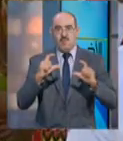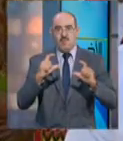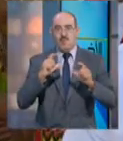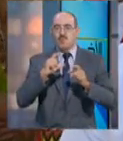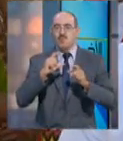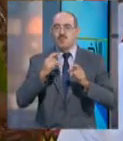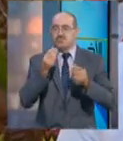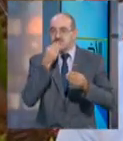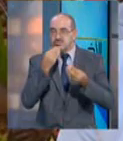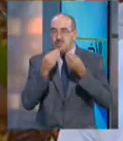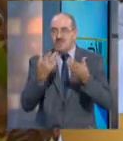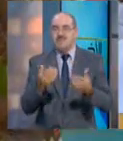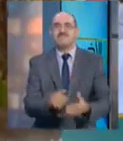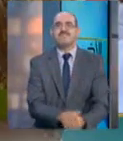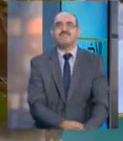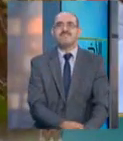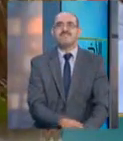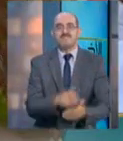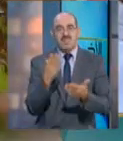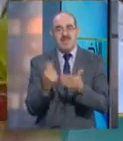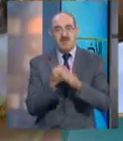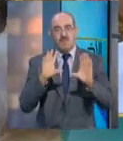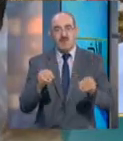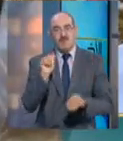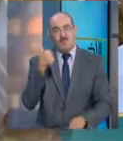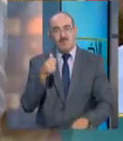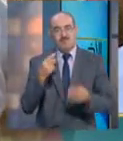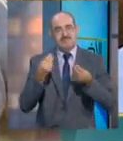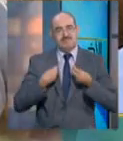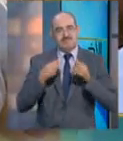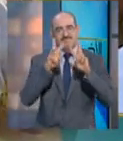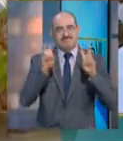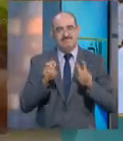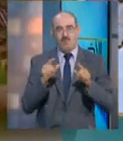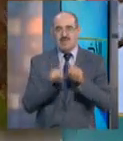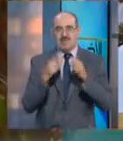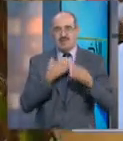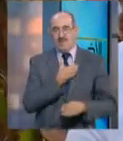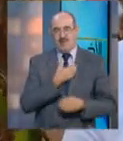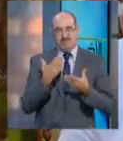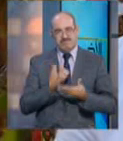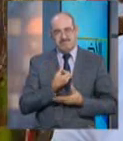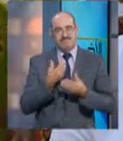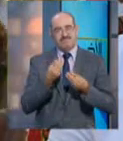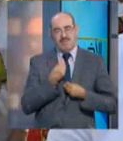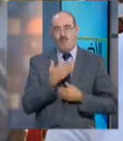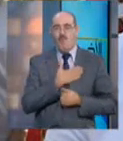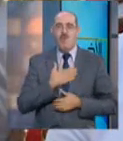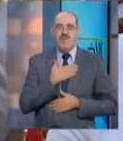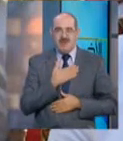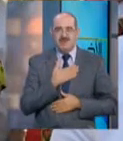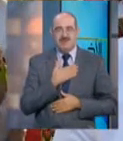وربحت المرتبة الأولى وعطوني هاي شهادة وميدالية، أنا بحال فرحانة بزاف